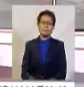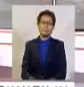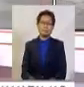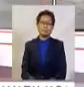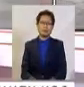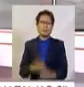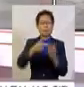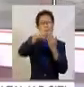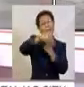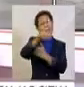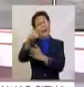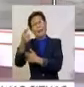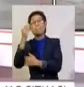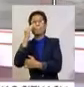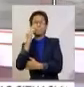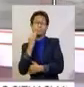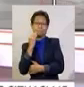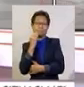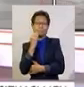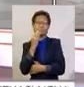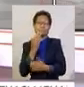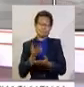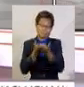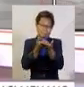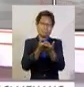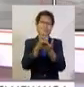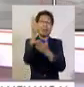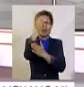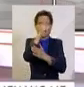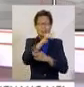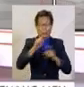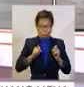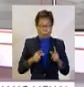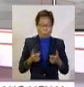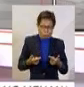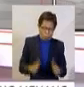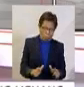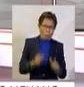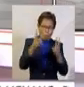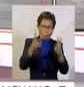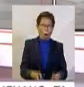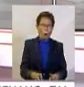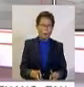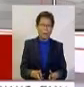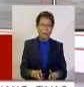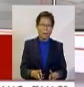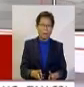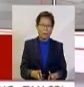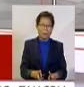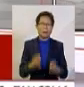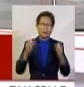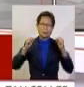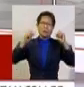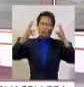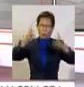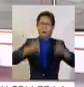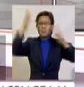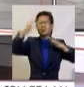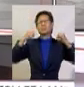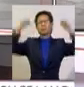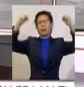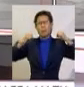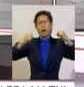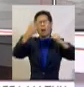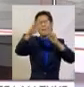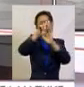Dalam program rasingan, Tun Dr. Mahathir mengesyorkan sektor awam dan swasta membenarkan warga mereka melakukan senaman setiap hari selama